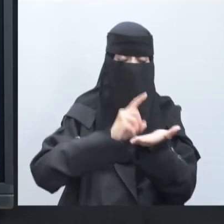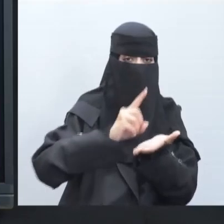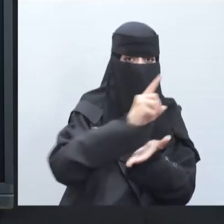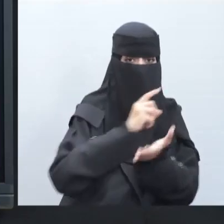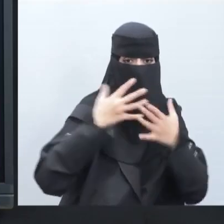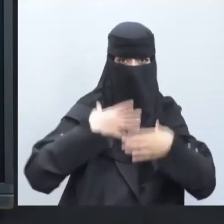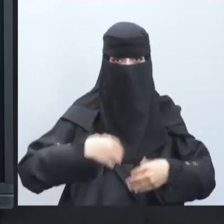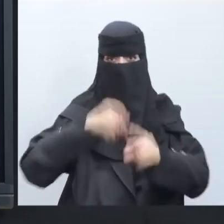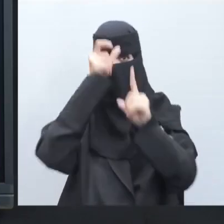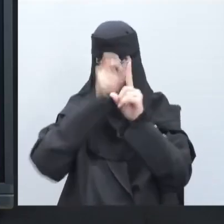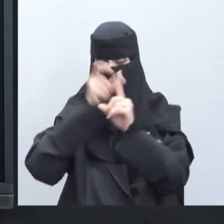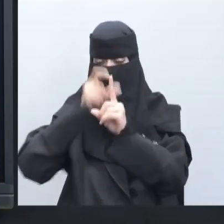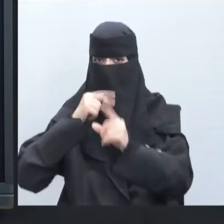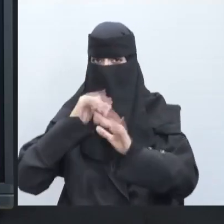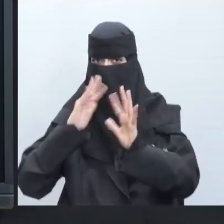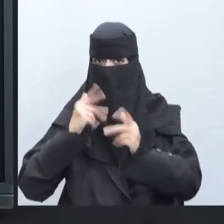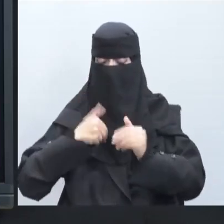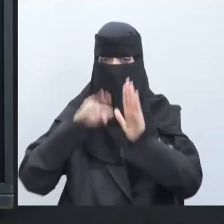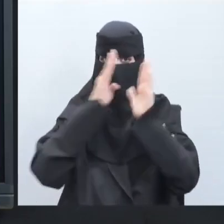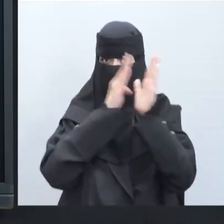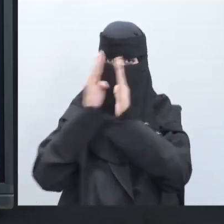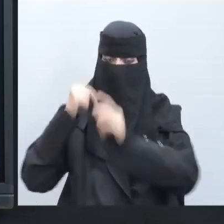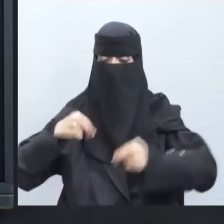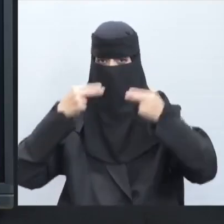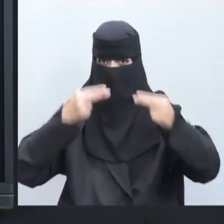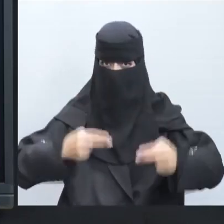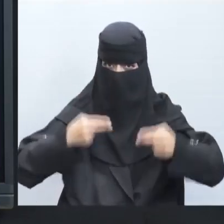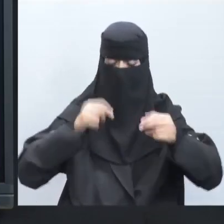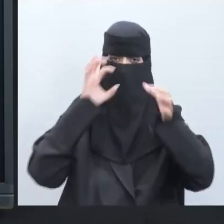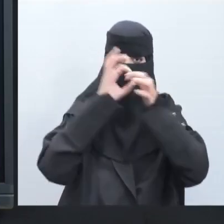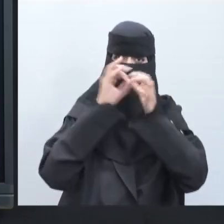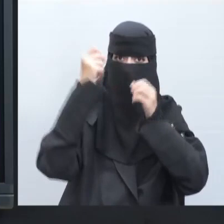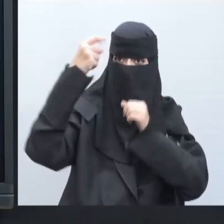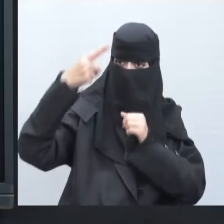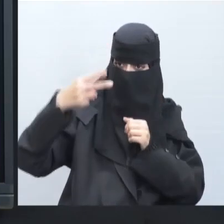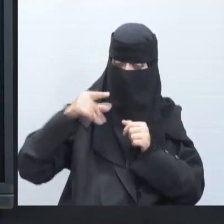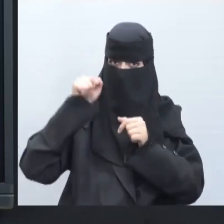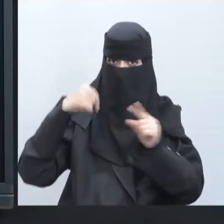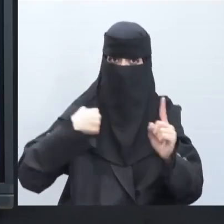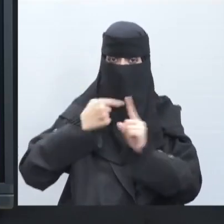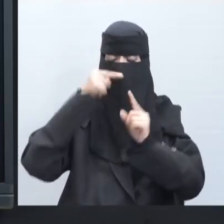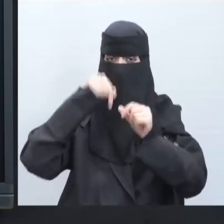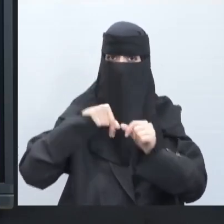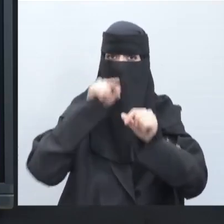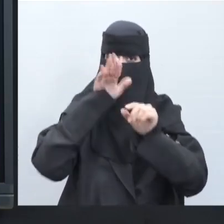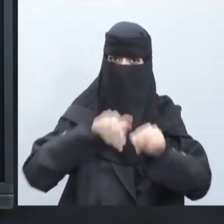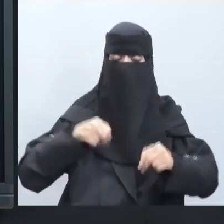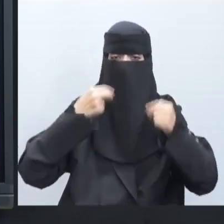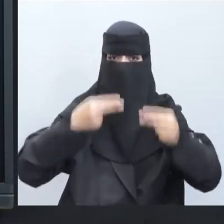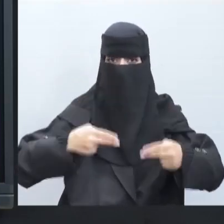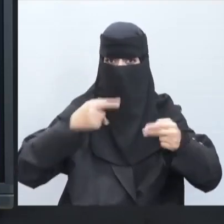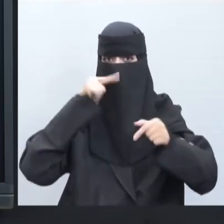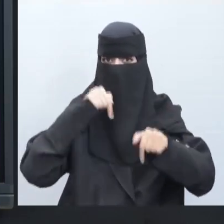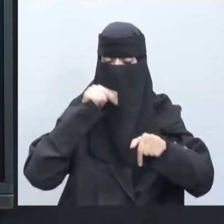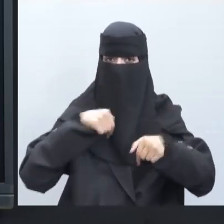العملاء وفي حينما تنظم فعاليه لابد ان تربط هذه القيم التي لديها واهدافها بالفعال يجب ان تكون